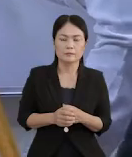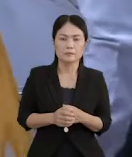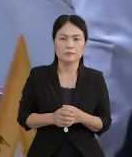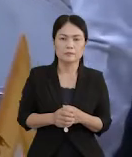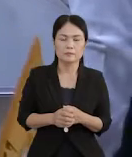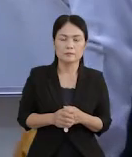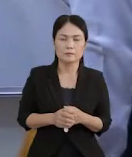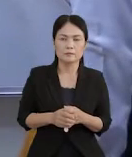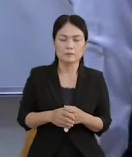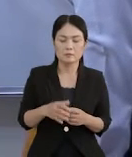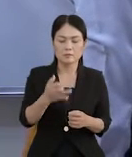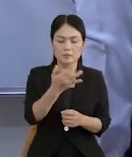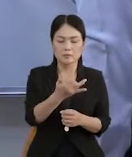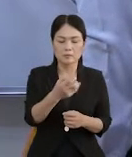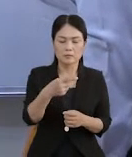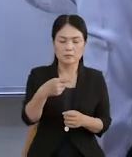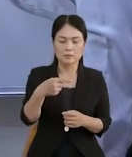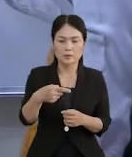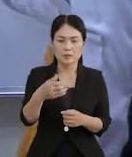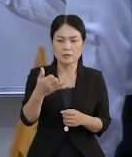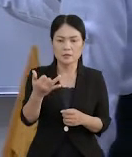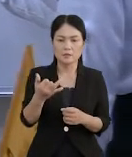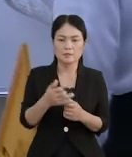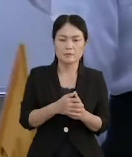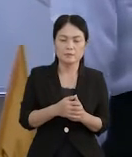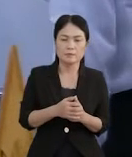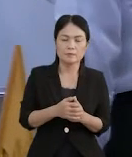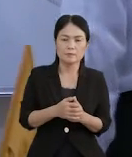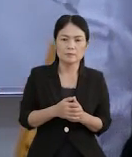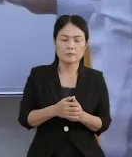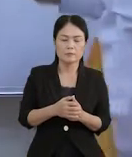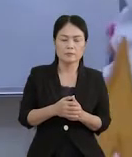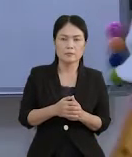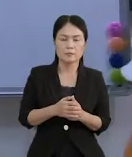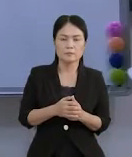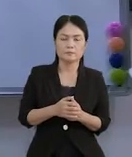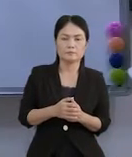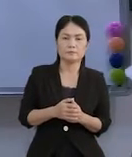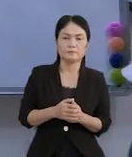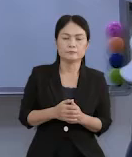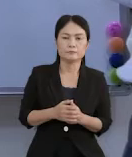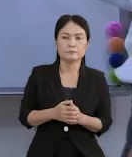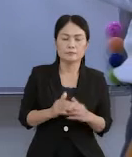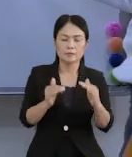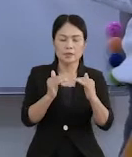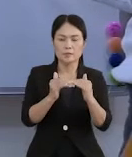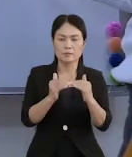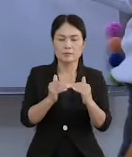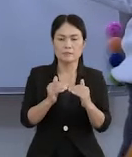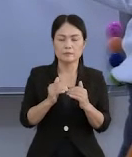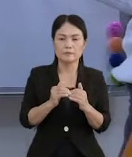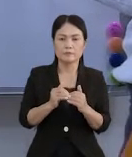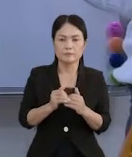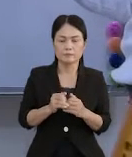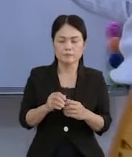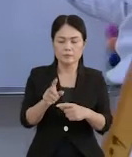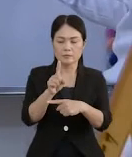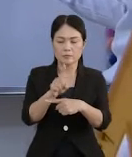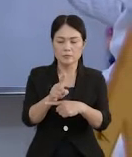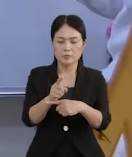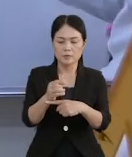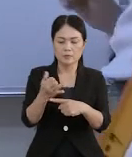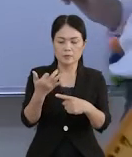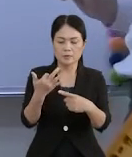chà cầm bay đỏ cầm pí mà nắng muối ở muối phía